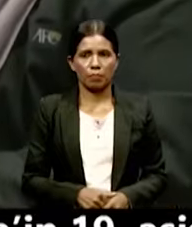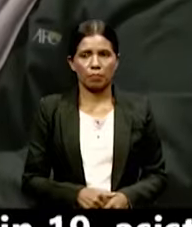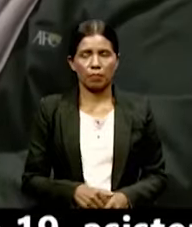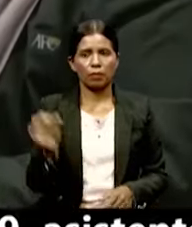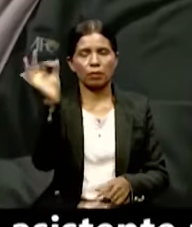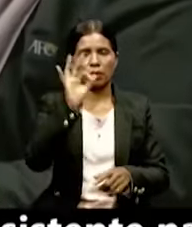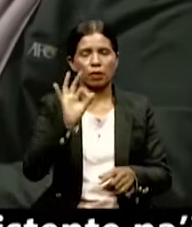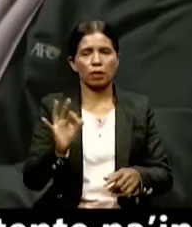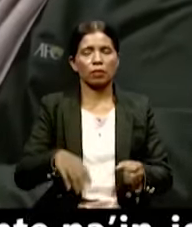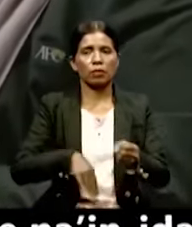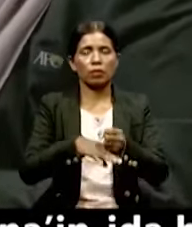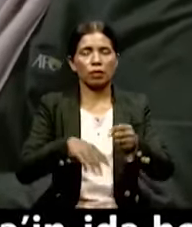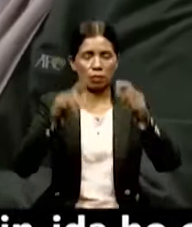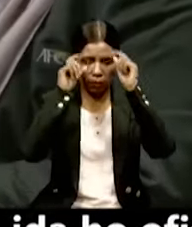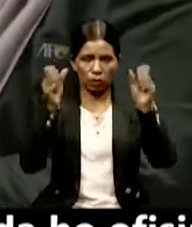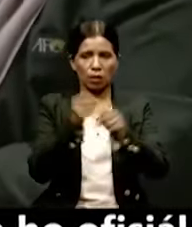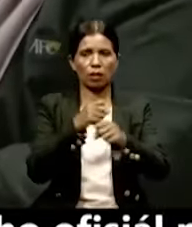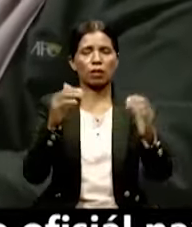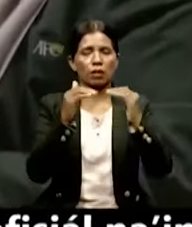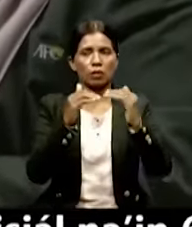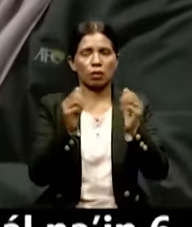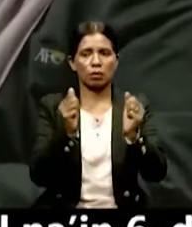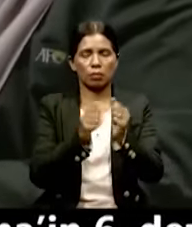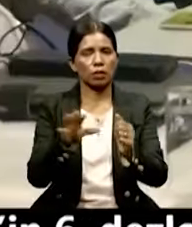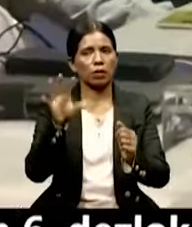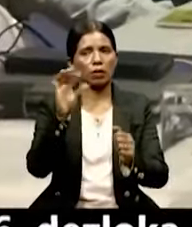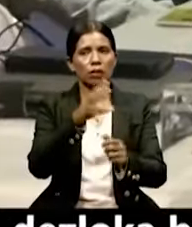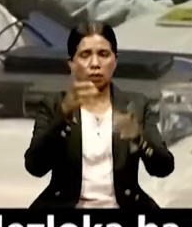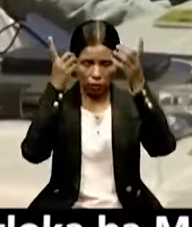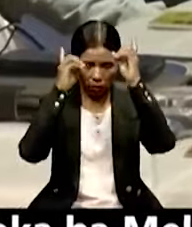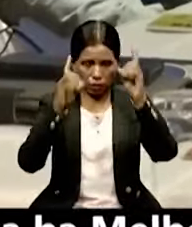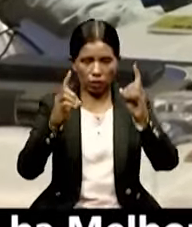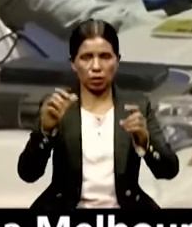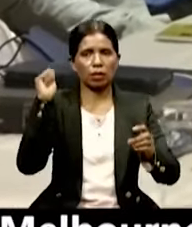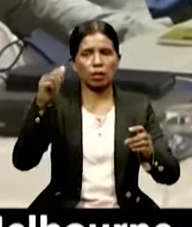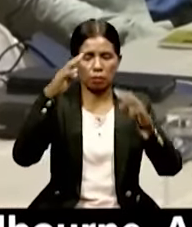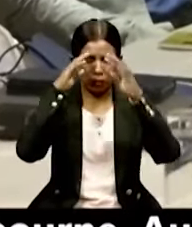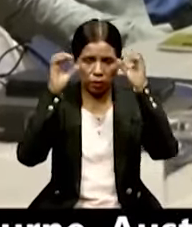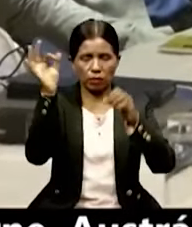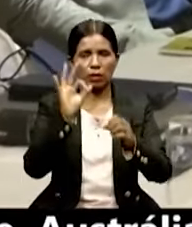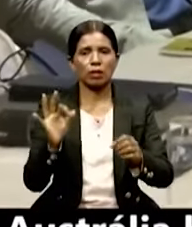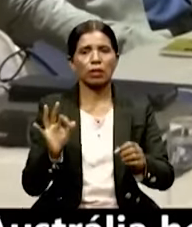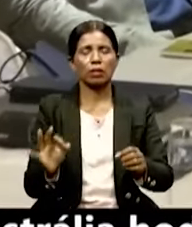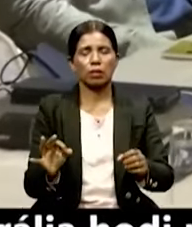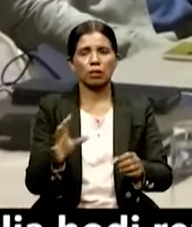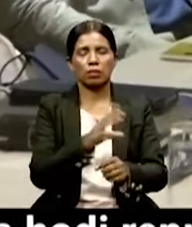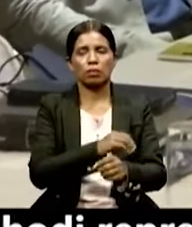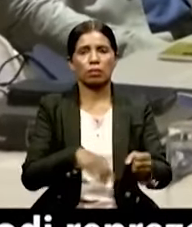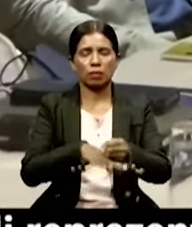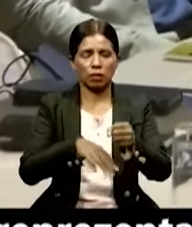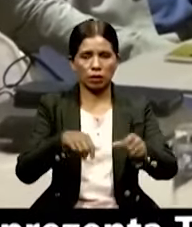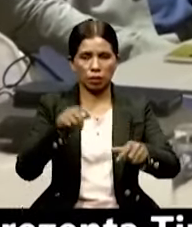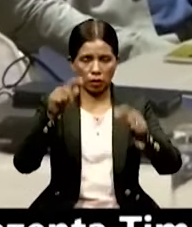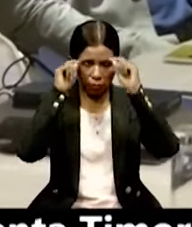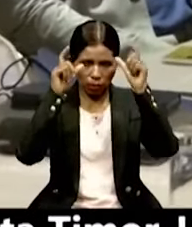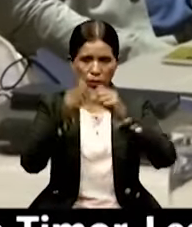Federação Futebol Timor-Leste quarta ne realiza congresso badalasia. Hodiesi di candidato ida ba presidente Federação Futebol Timor-Leste ba periodo tinang